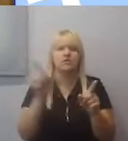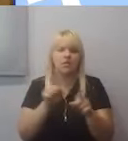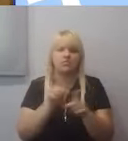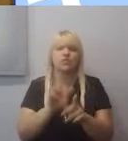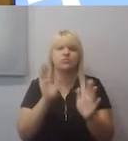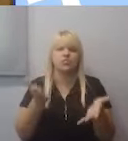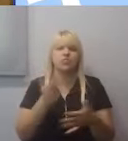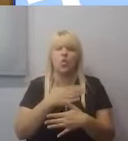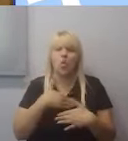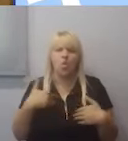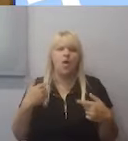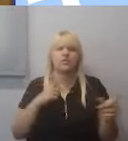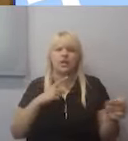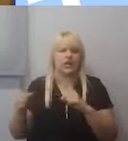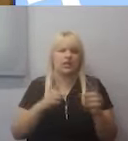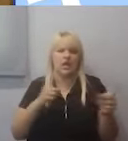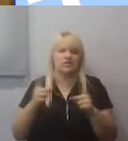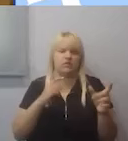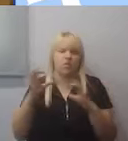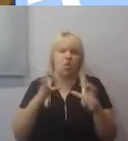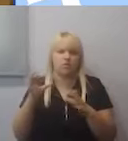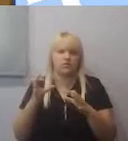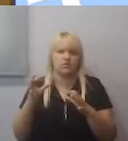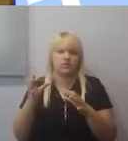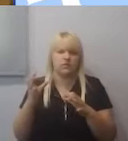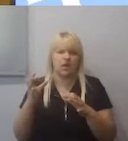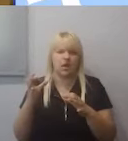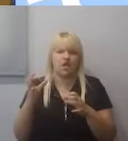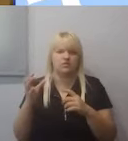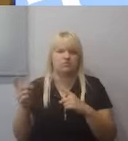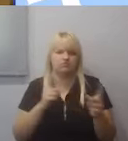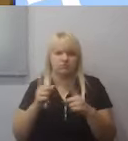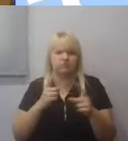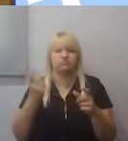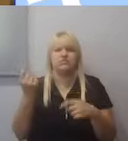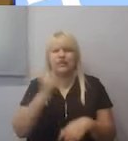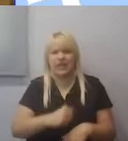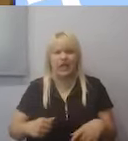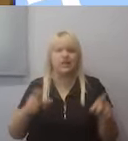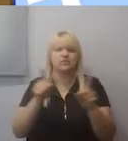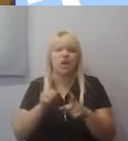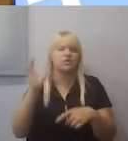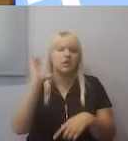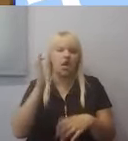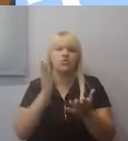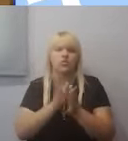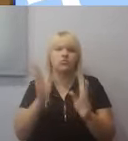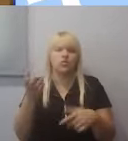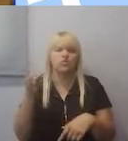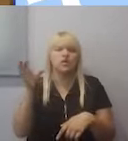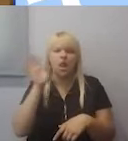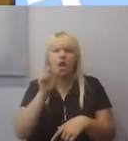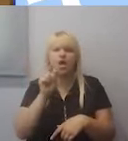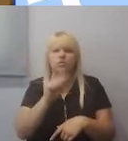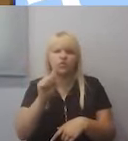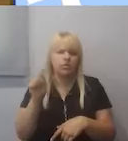nu intensīva tā komunikācija nopirtīviem dienestiem kur arī un un pa radio noteikti arī skanētu klausaties tas tā tur gatve